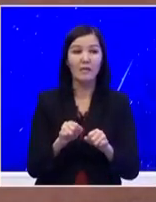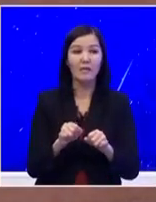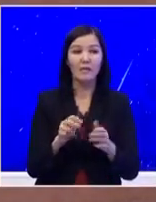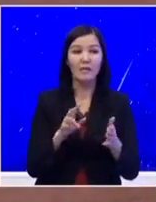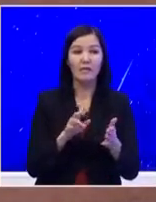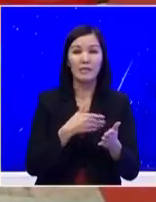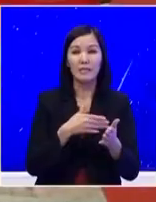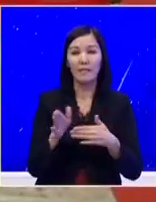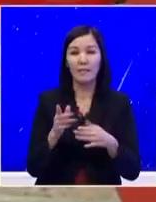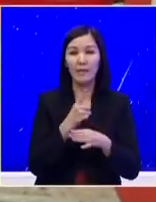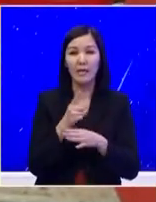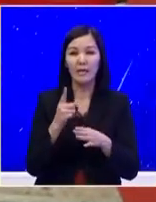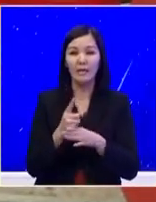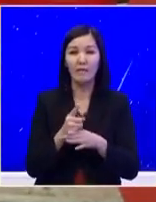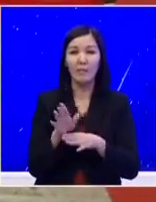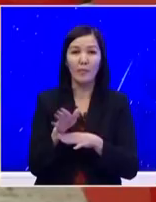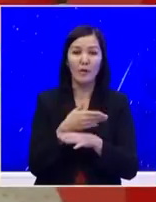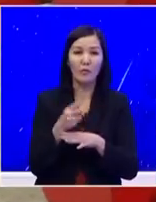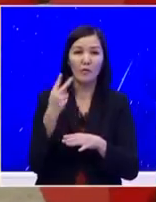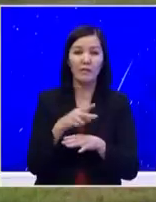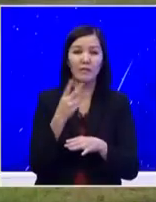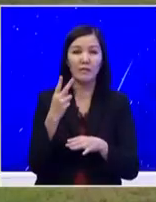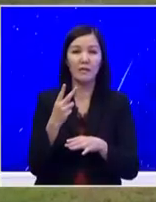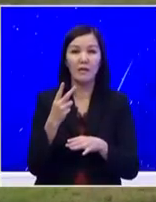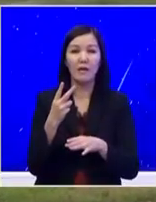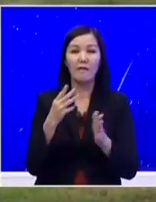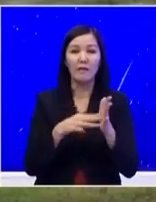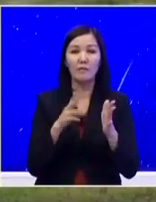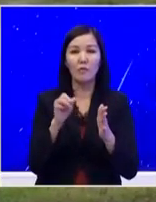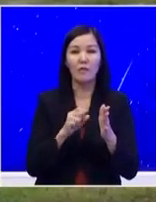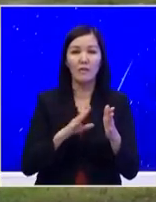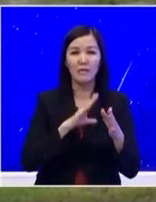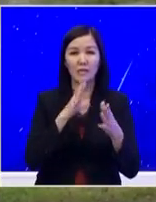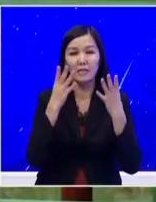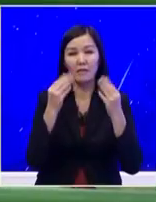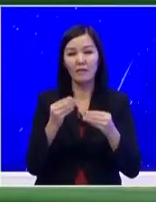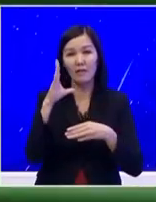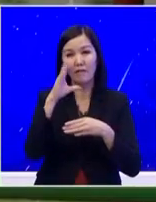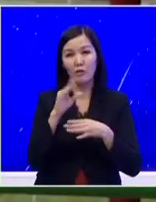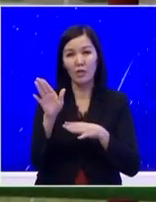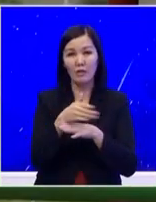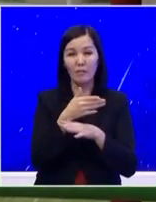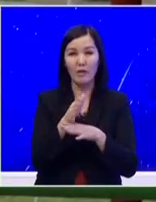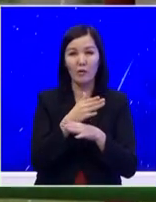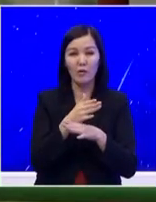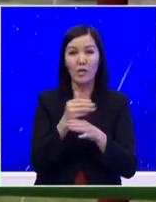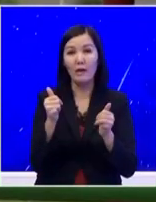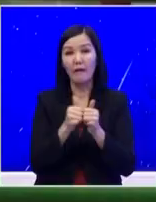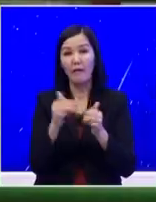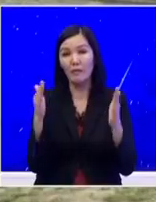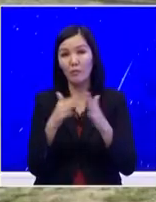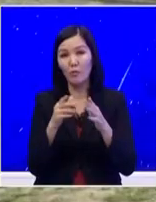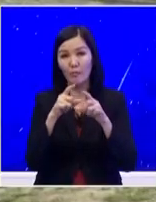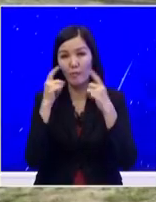снятие запретов на прогулку с 28 апреля. Горожанам разрешили дневные и вечерние гуляния. Правда, недалеко от дома. Маски